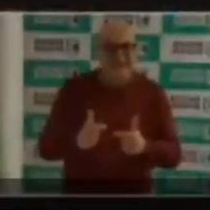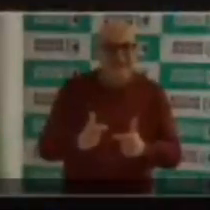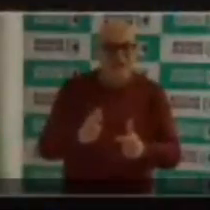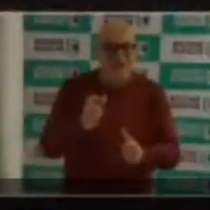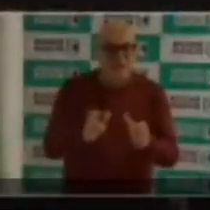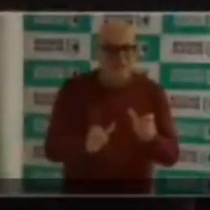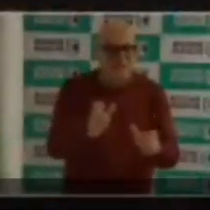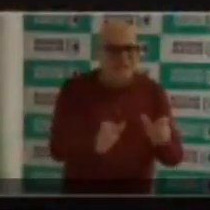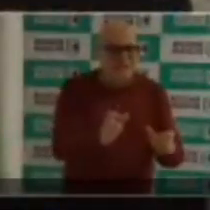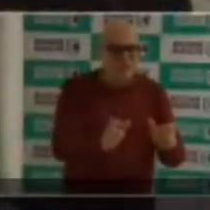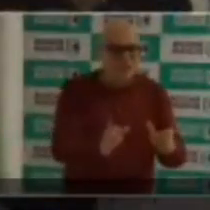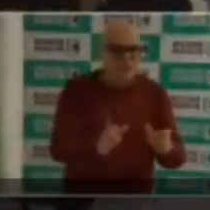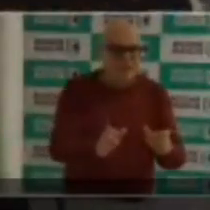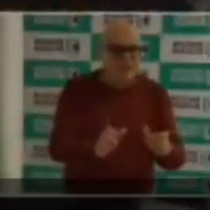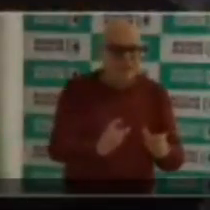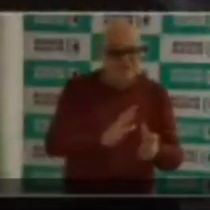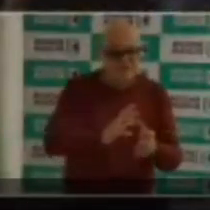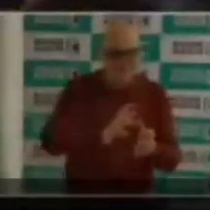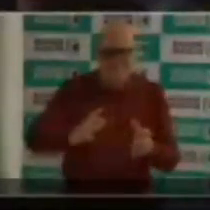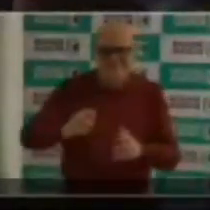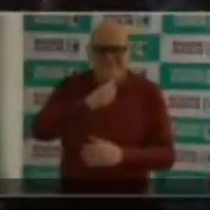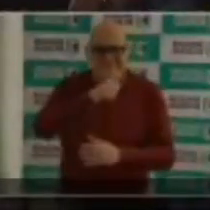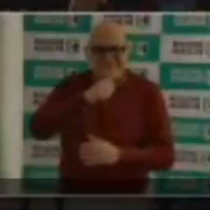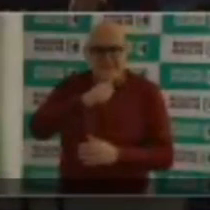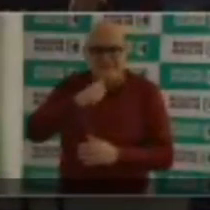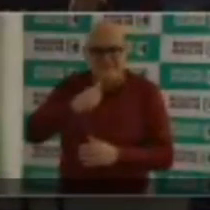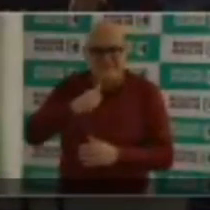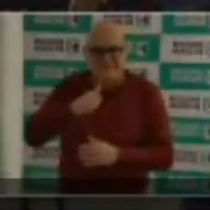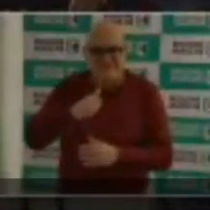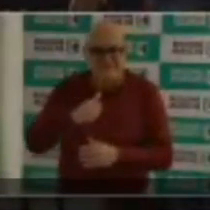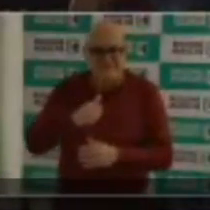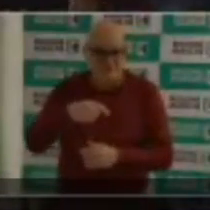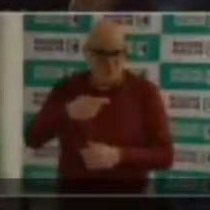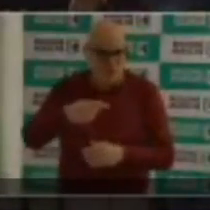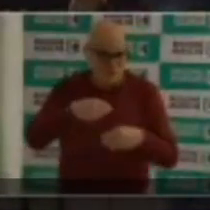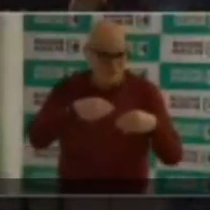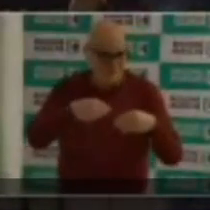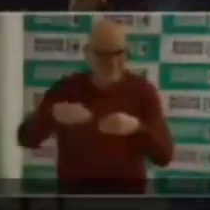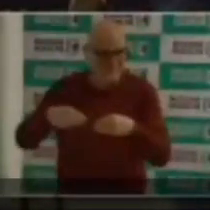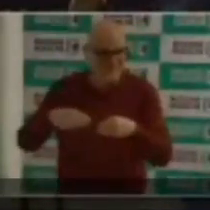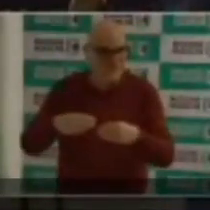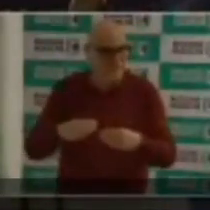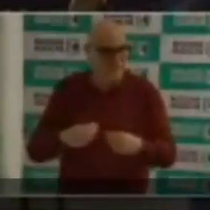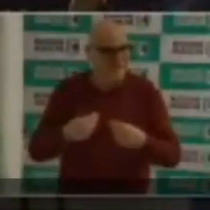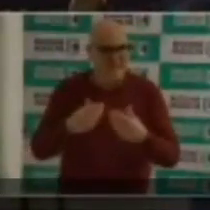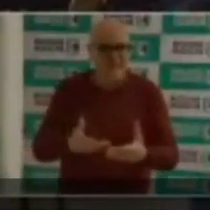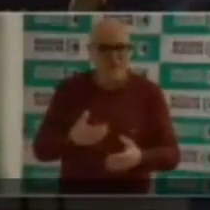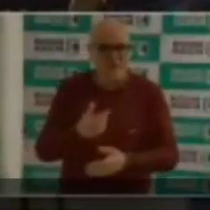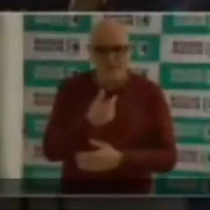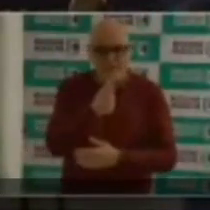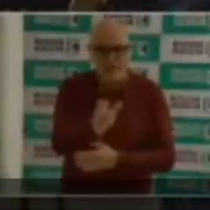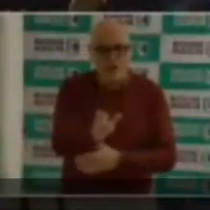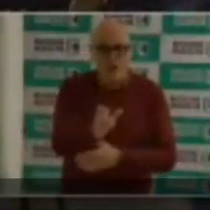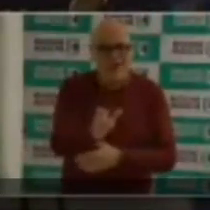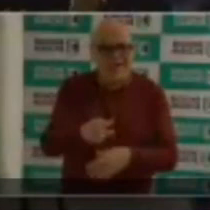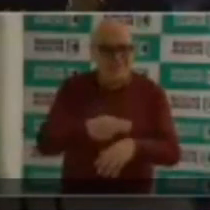di servizi che adesso gli interlocutori vi presenteranno. Lascio la parola come prima cosa all'assessore